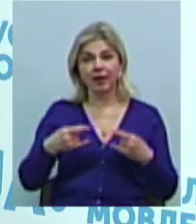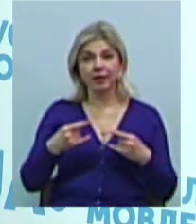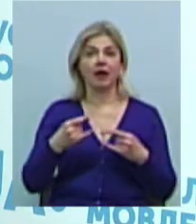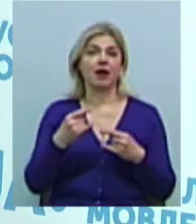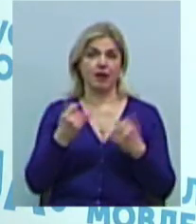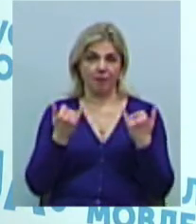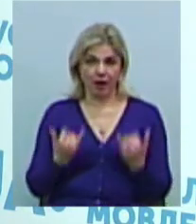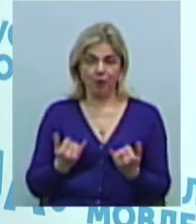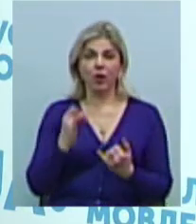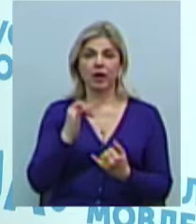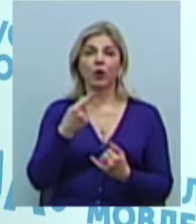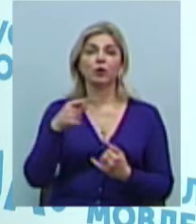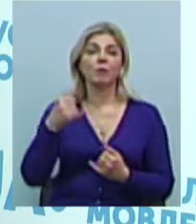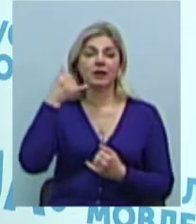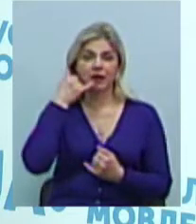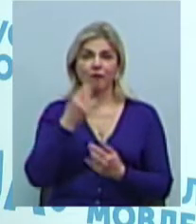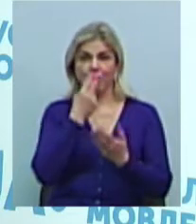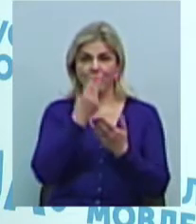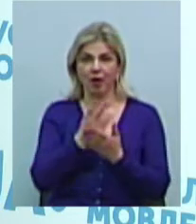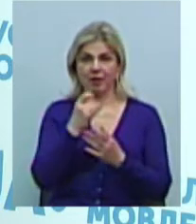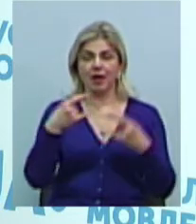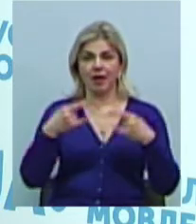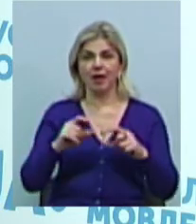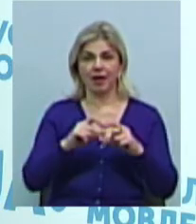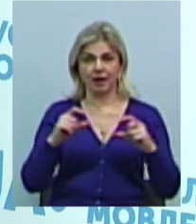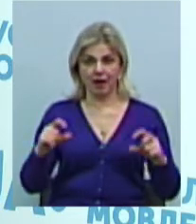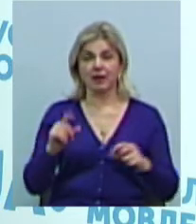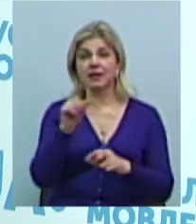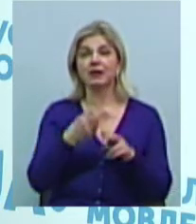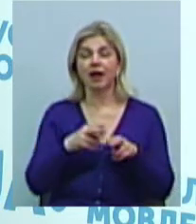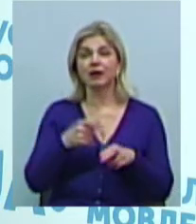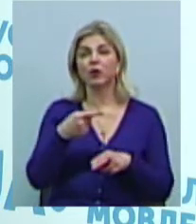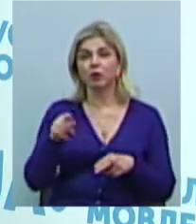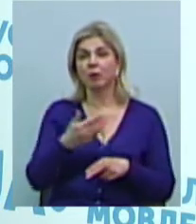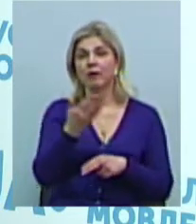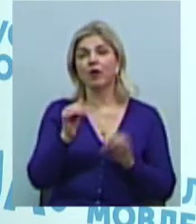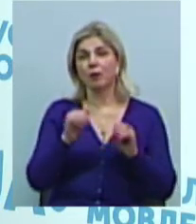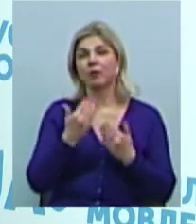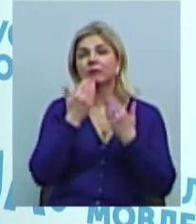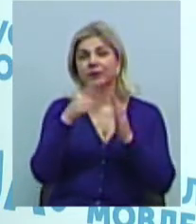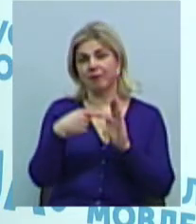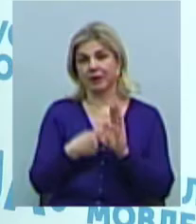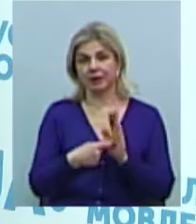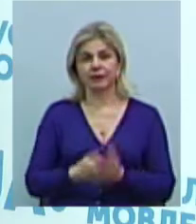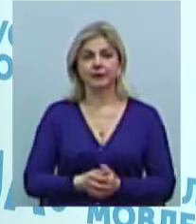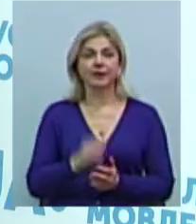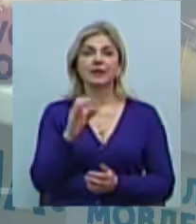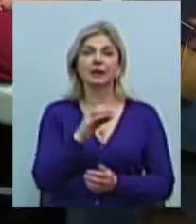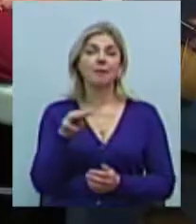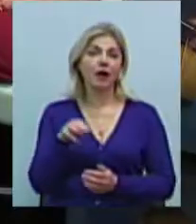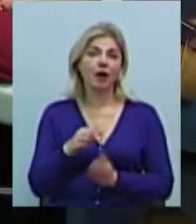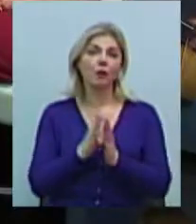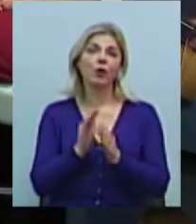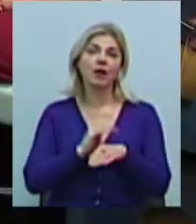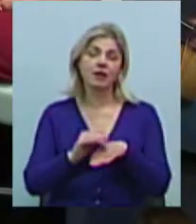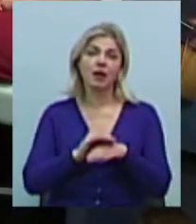телефон 76 92 33. Саме за цим телефоном ви можете поставити свої запитання. Сергій Михайлович, будь ласка,